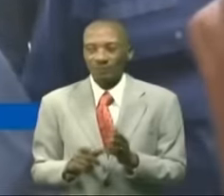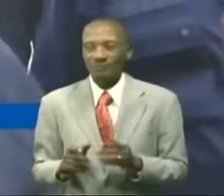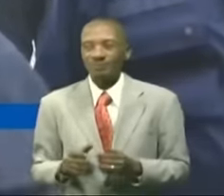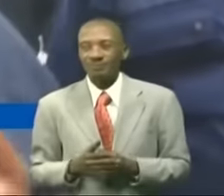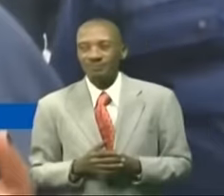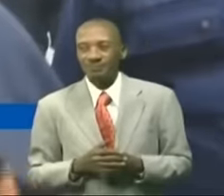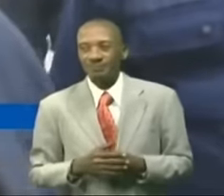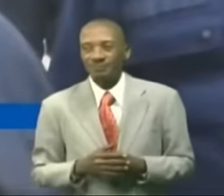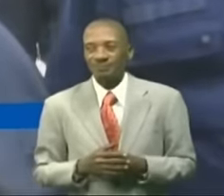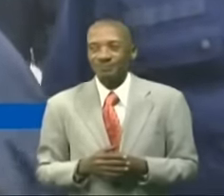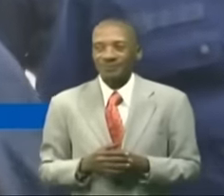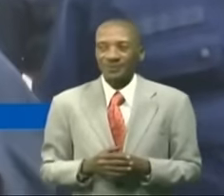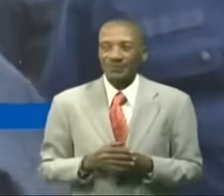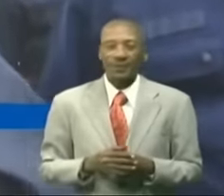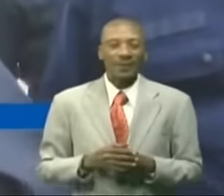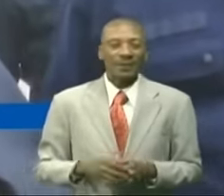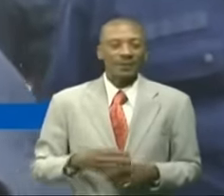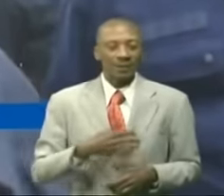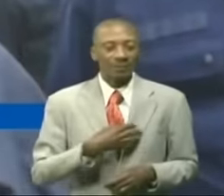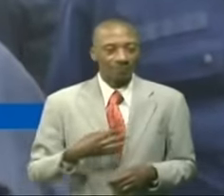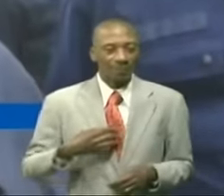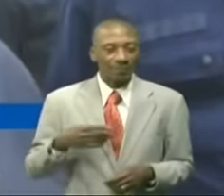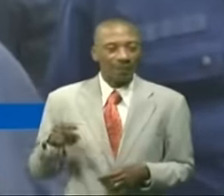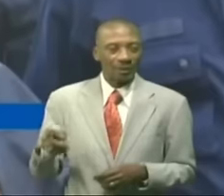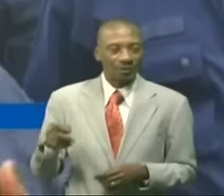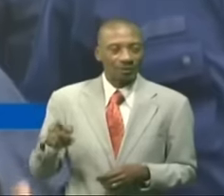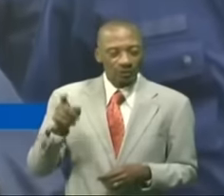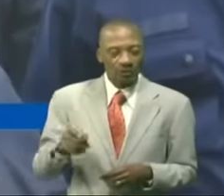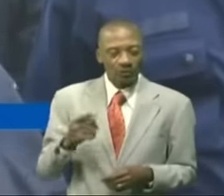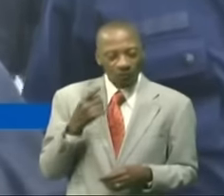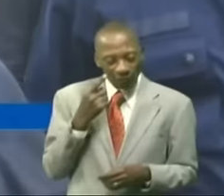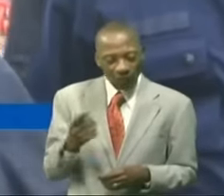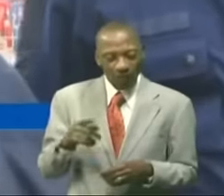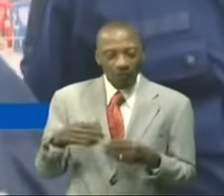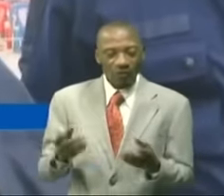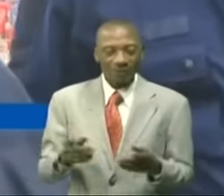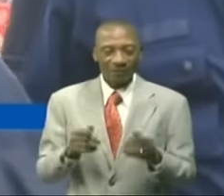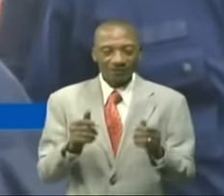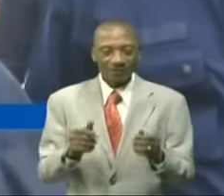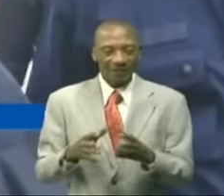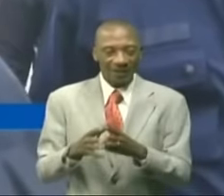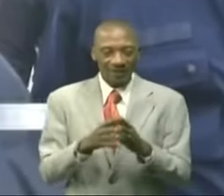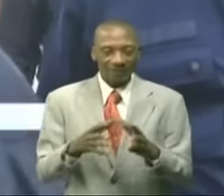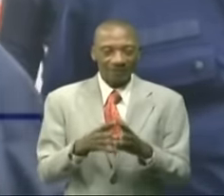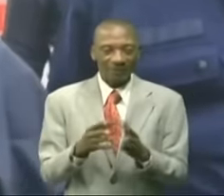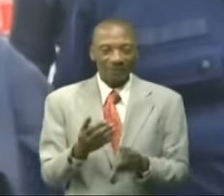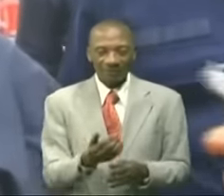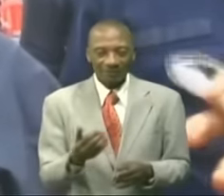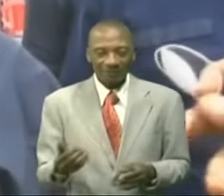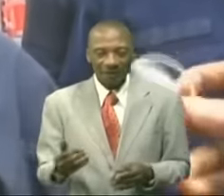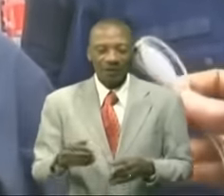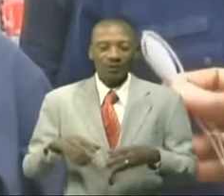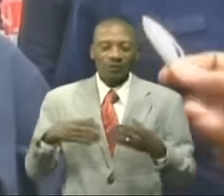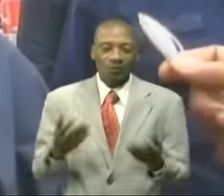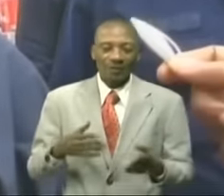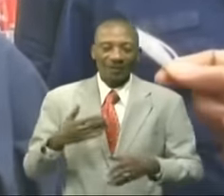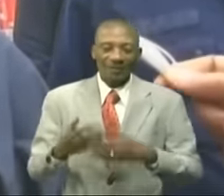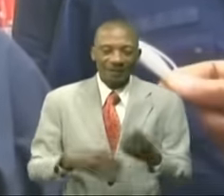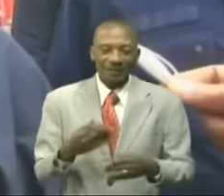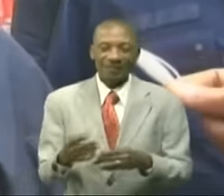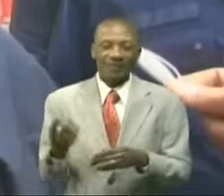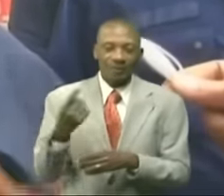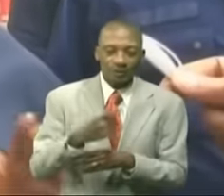maman doit se rendre compte comment vivent ses enfants, comment ils se mettent au travail tous les jours. Et c'était